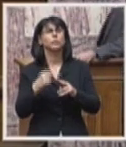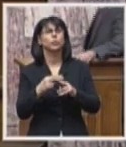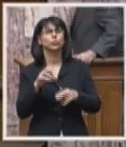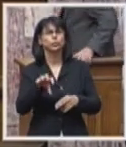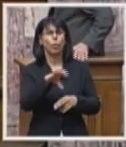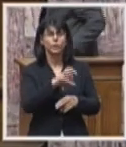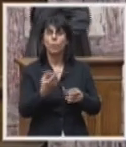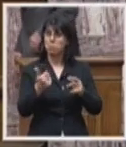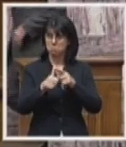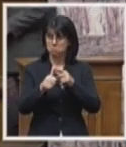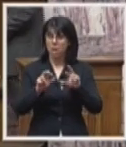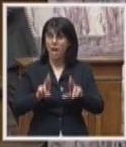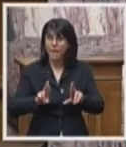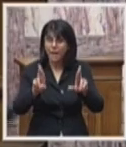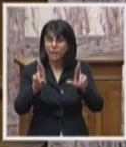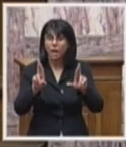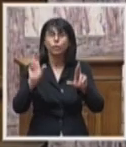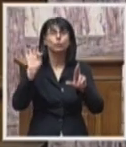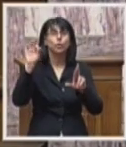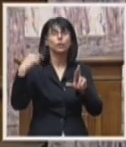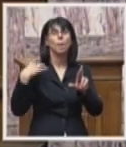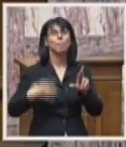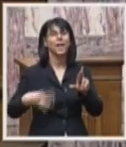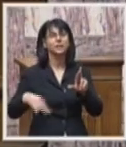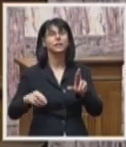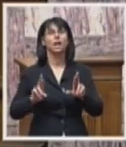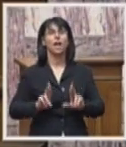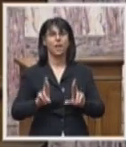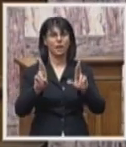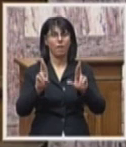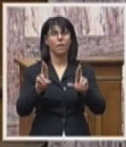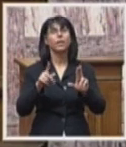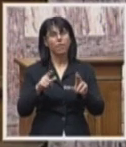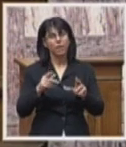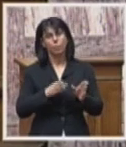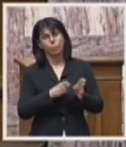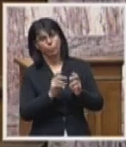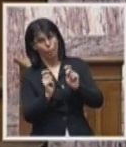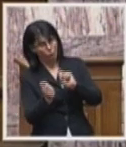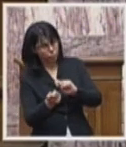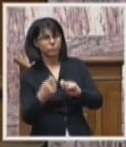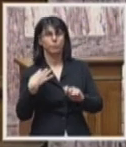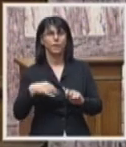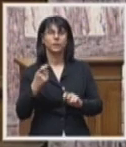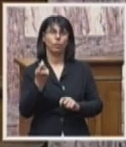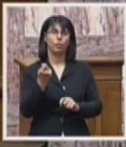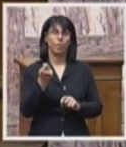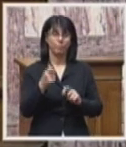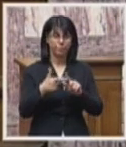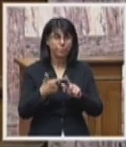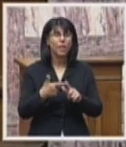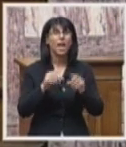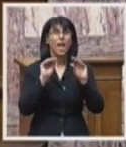χάρη στην ενέργεια, για την πράσινη ενέργεια, τη μετάβαση στην πράσινη οικονομία. Την εκπαίδευση του ανθρώπινου